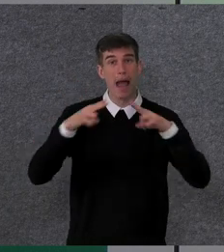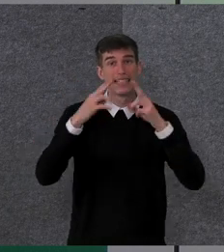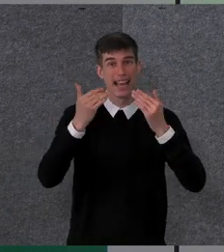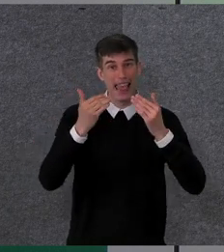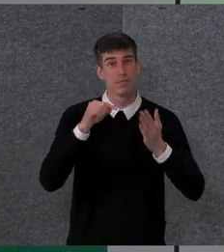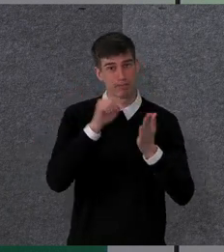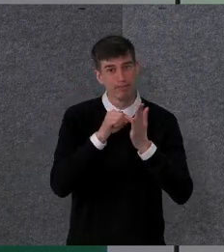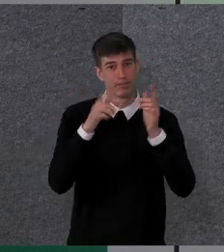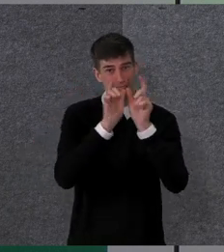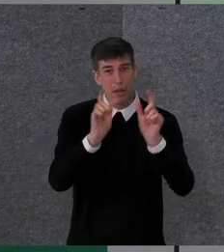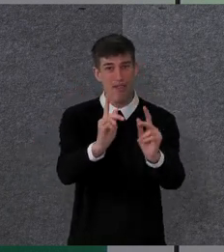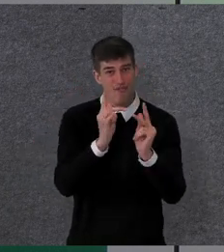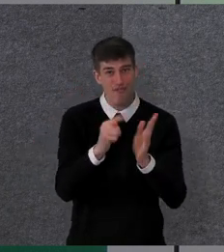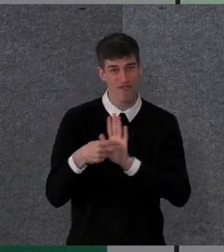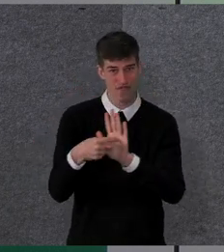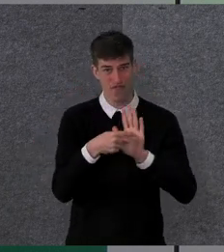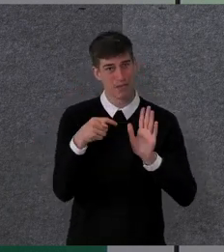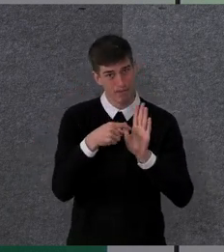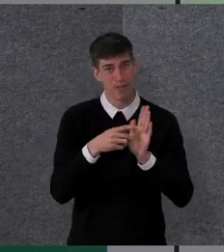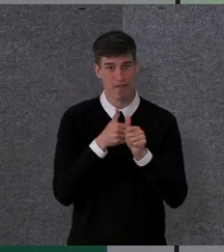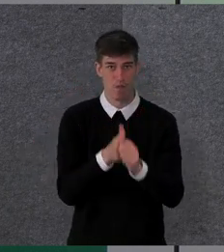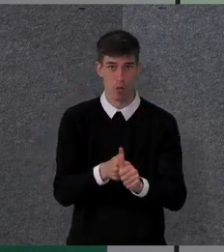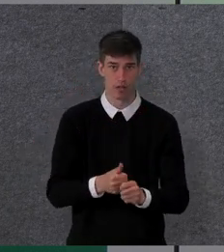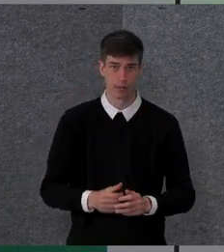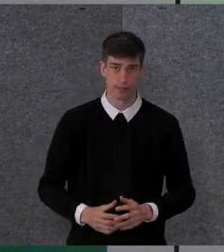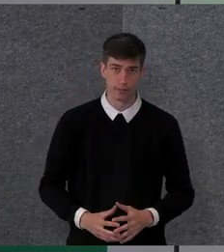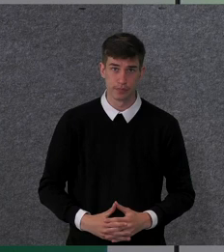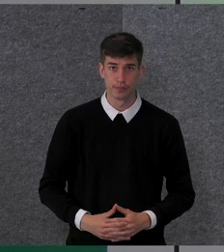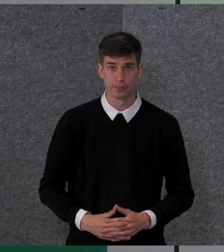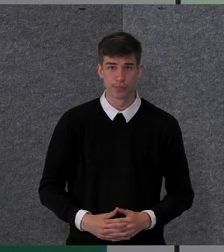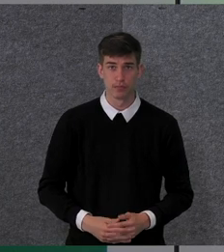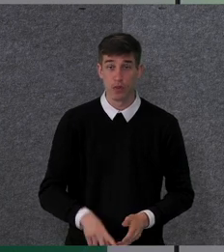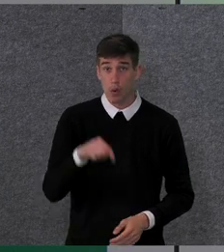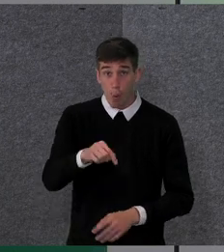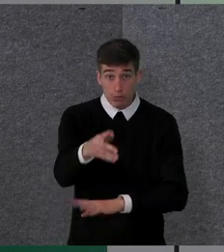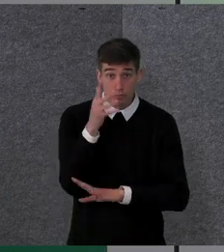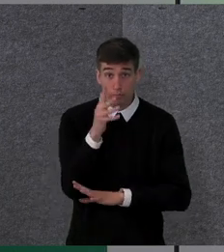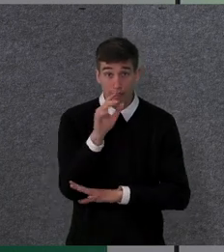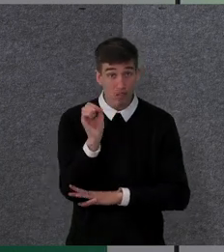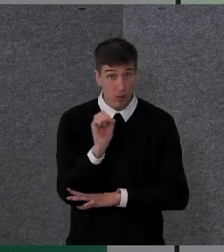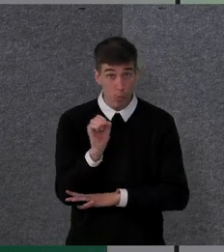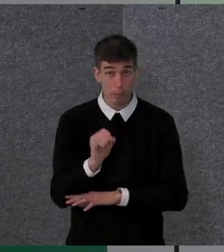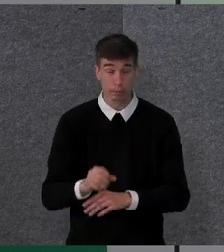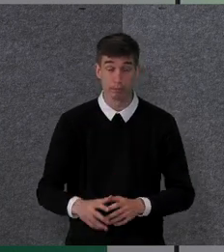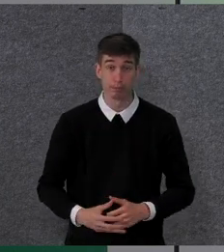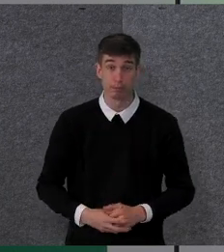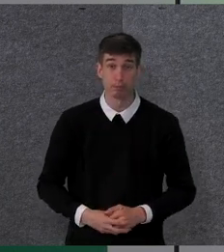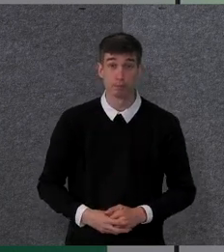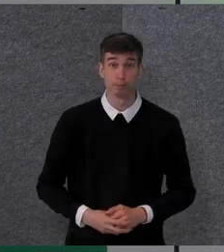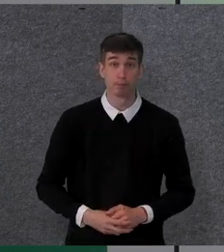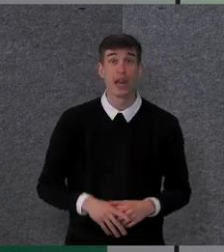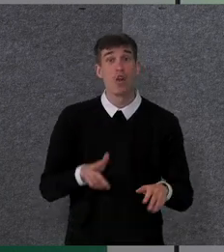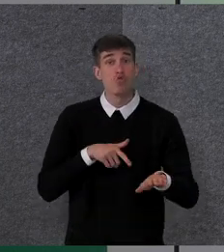in den Mittelpunkt stellt und danach handelt. Ich kandidiere heute, weil ich davon überzeugt bin, dass gerade